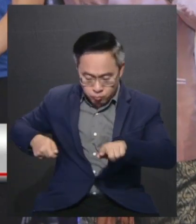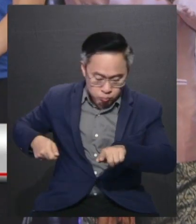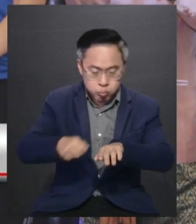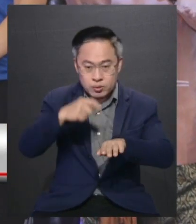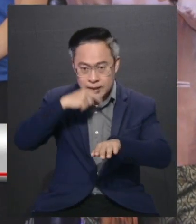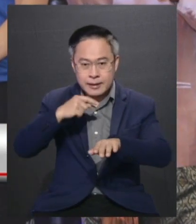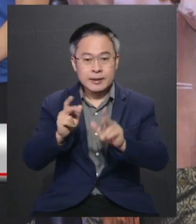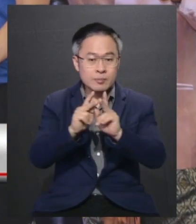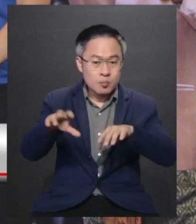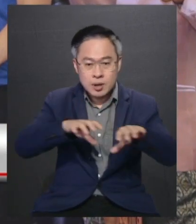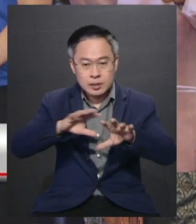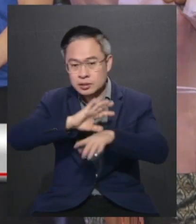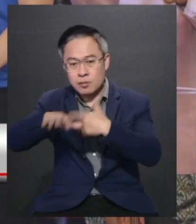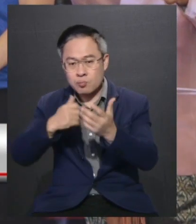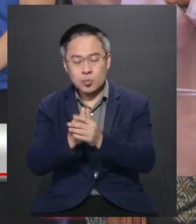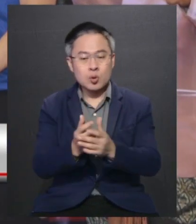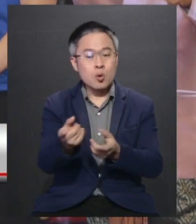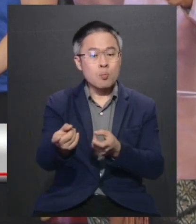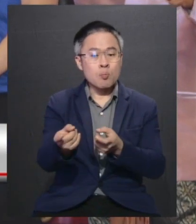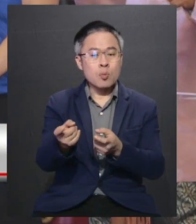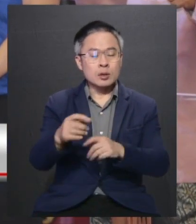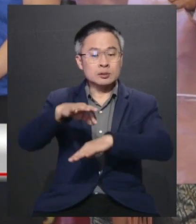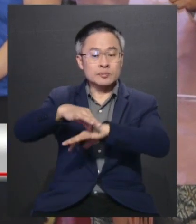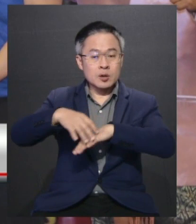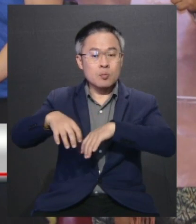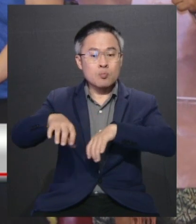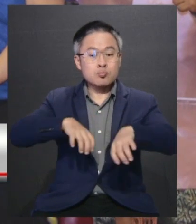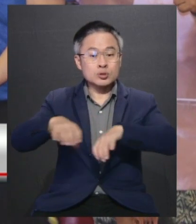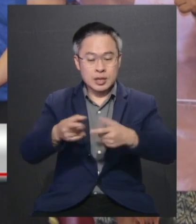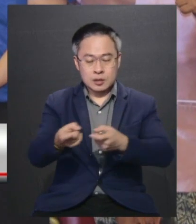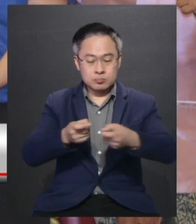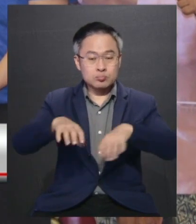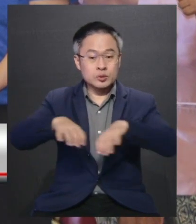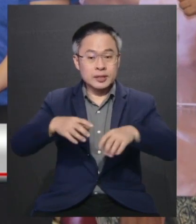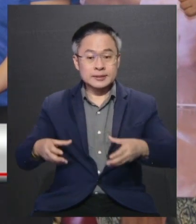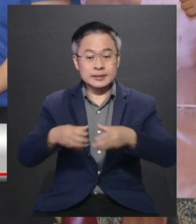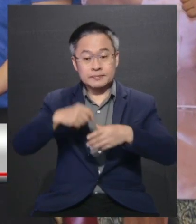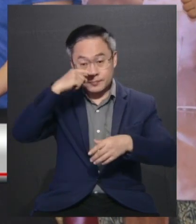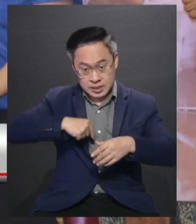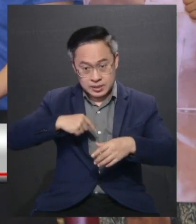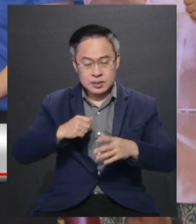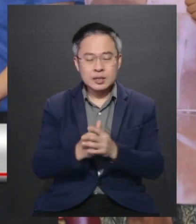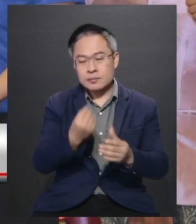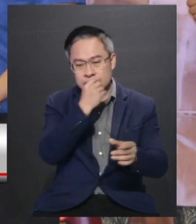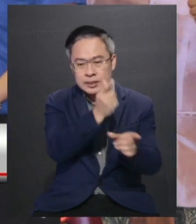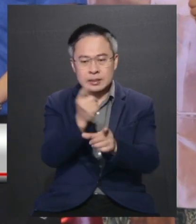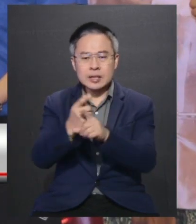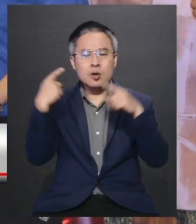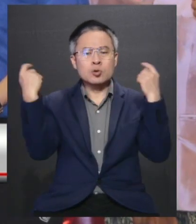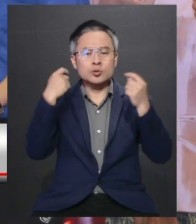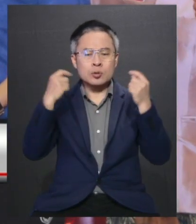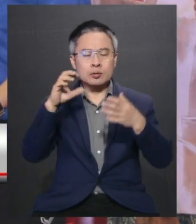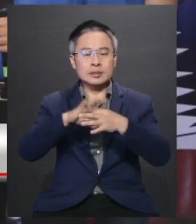กรรมการบริหารรวมถึงผู้จัดการทีมชาติไทยก็ได้มีการจัดเลี้ยงฉลองให้กับนักกีฬาและสตาฟโค้ชทีมชาติทุกคนที่